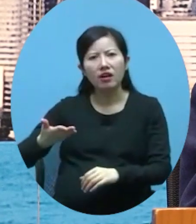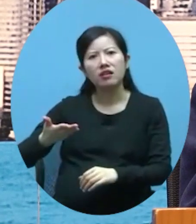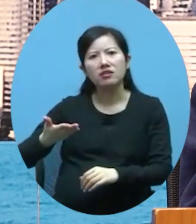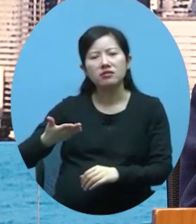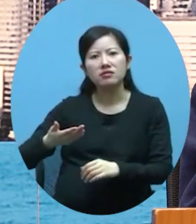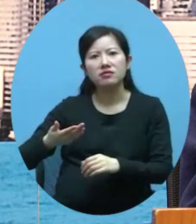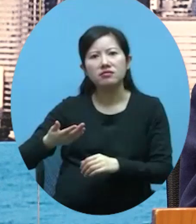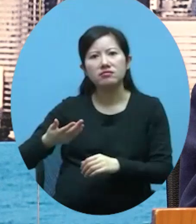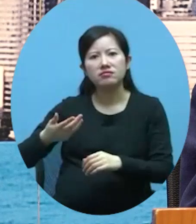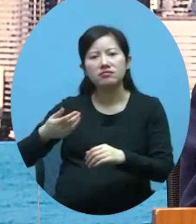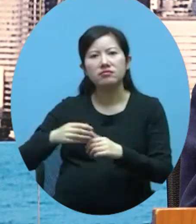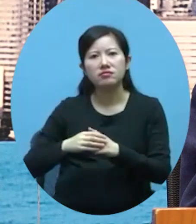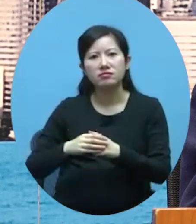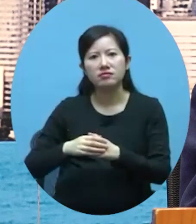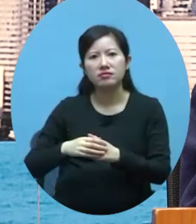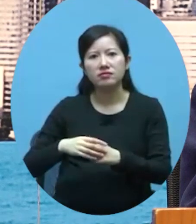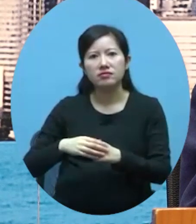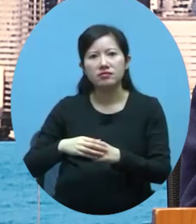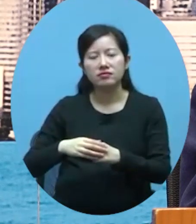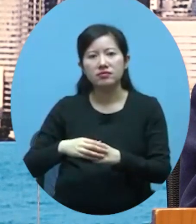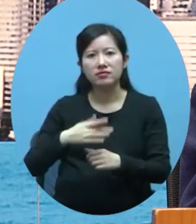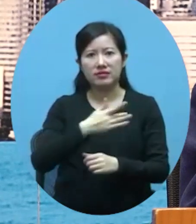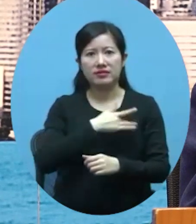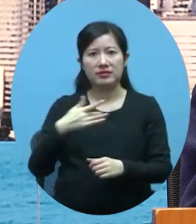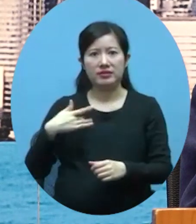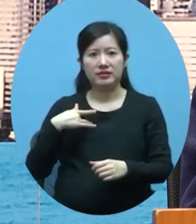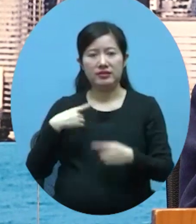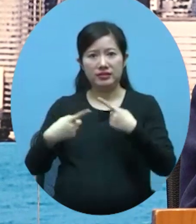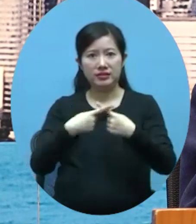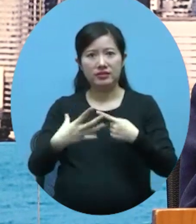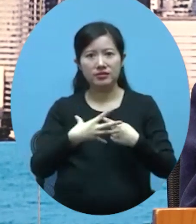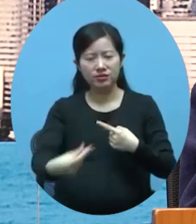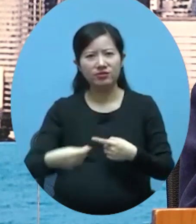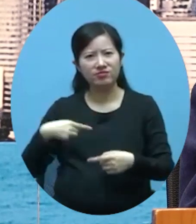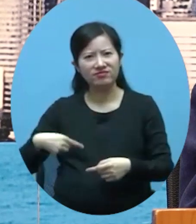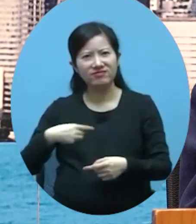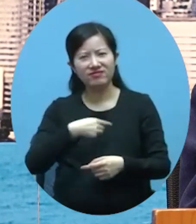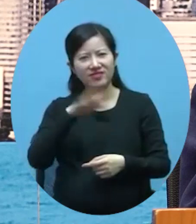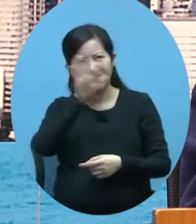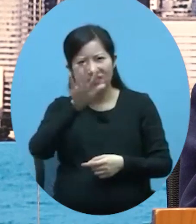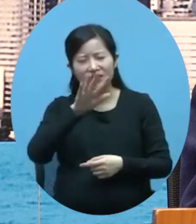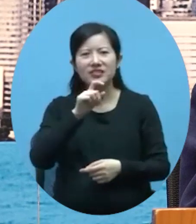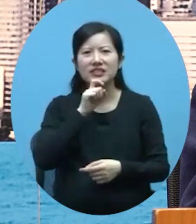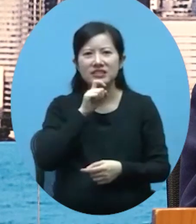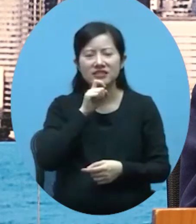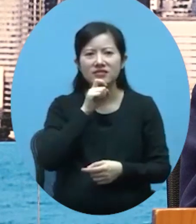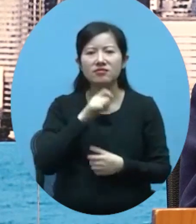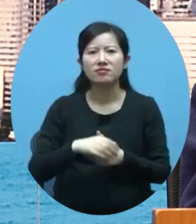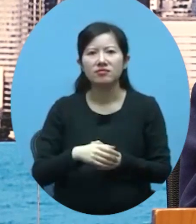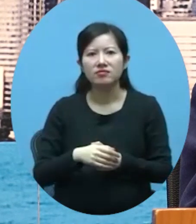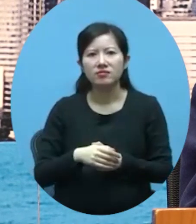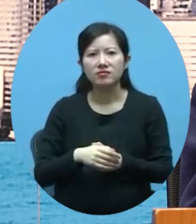但是她照的胸肺片就有阴影的所以就在2月